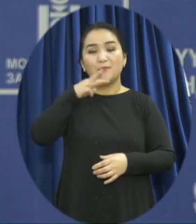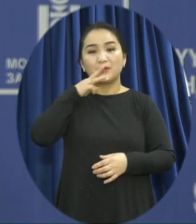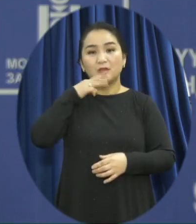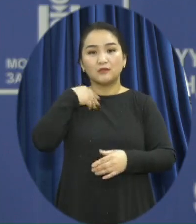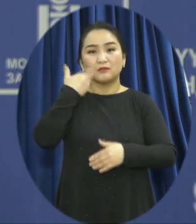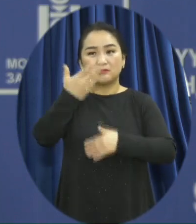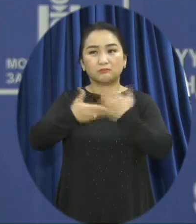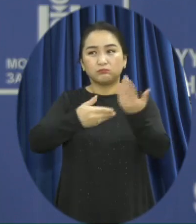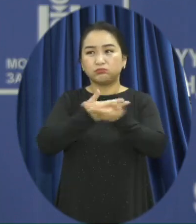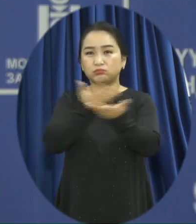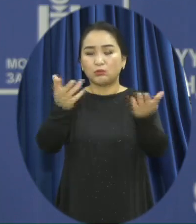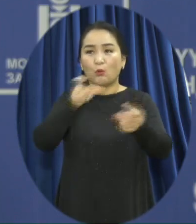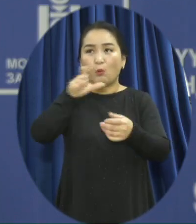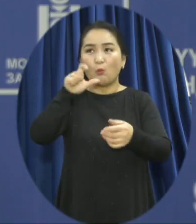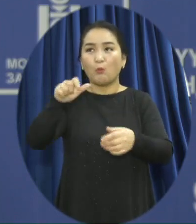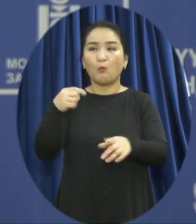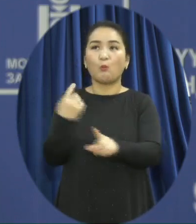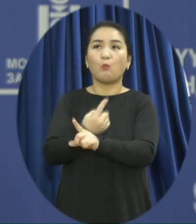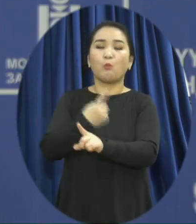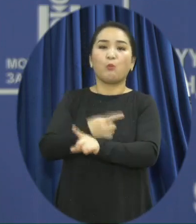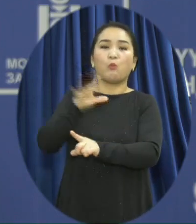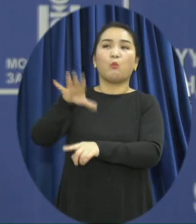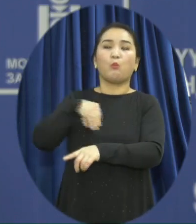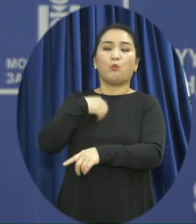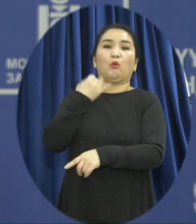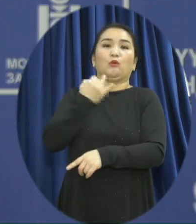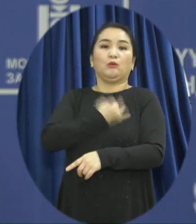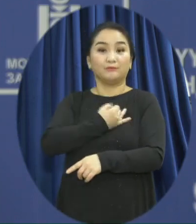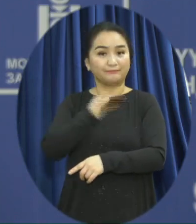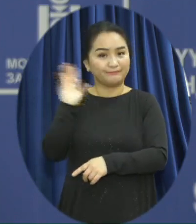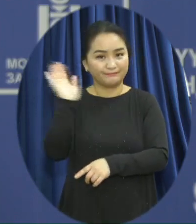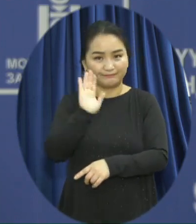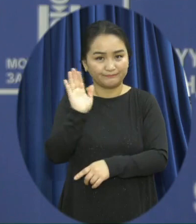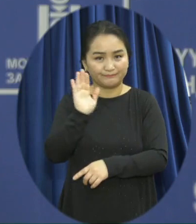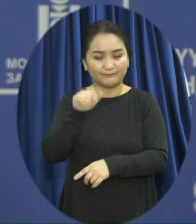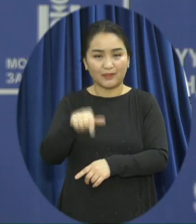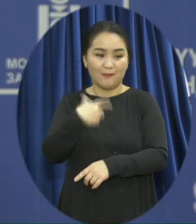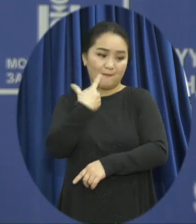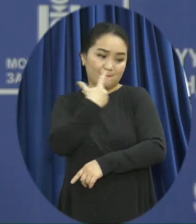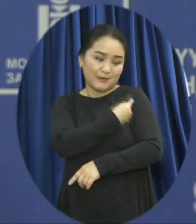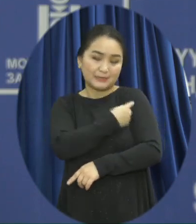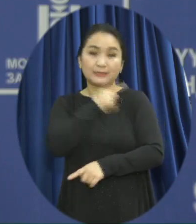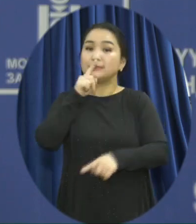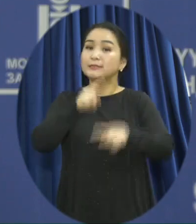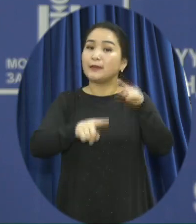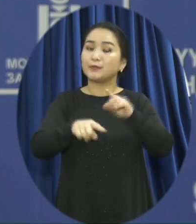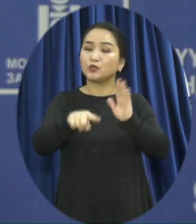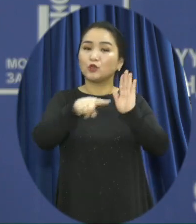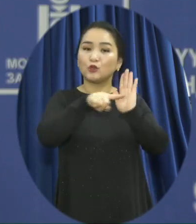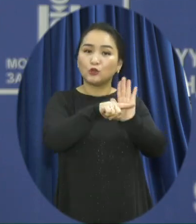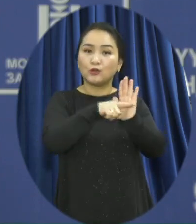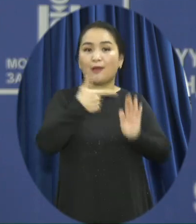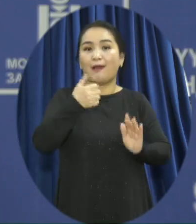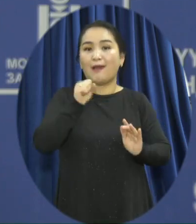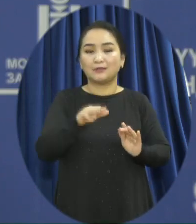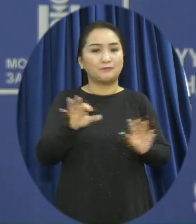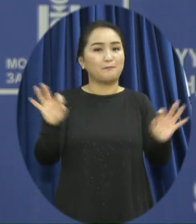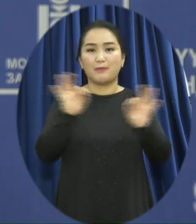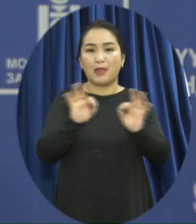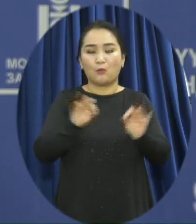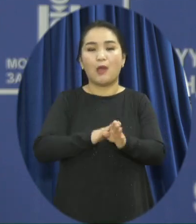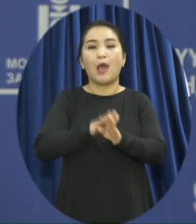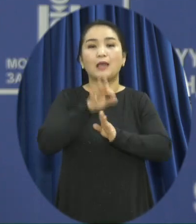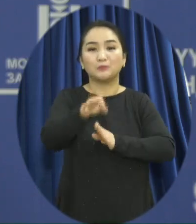явсан. Ийм учраас энэ худал мэдээлэлд бүү итгээрэй та бүхэн. Вакцин дээр бол ямар нэгэн сөрөг тийм гаж зүйл гараагүй гэдгийг аль бийсэр мэдэгдмээр